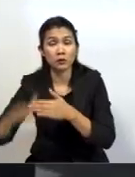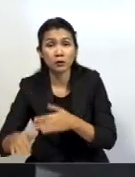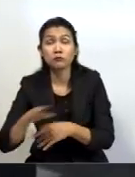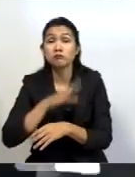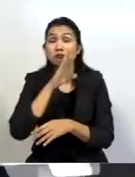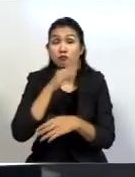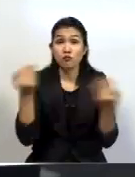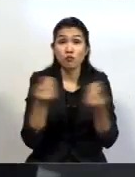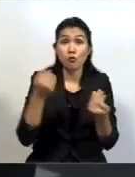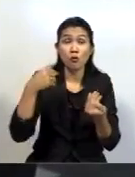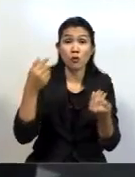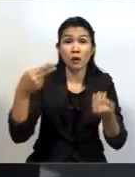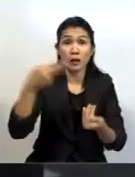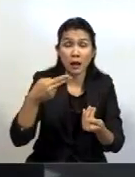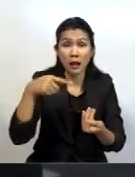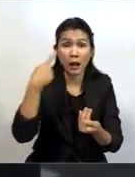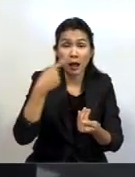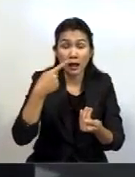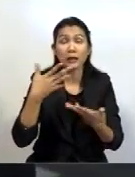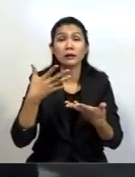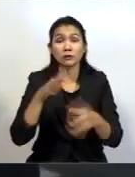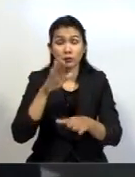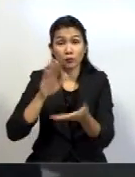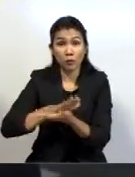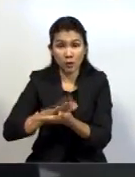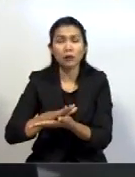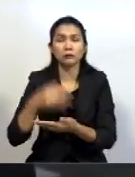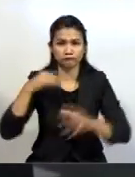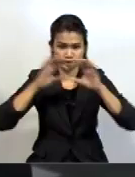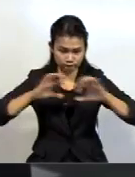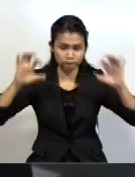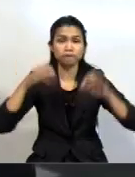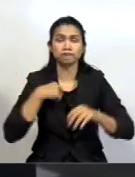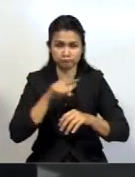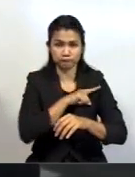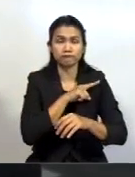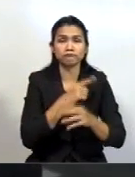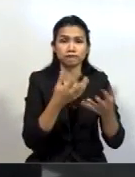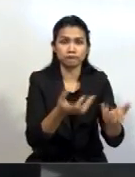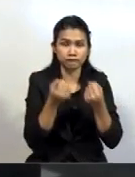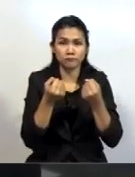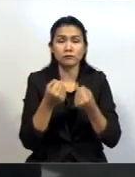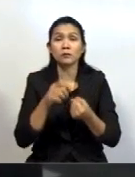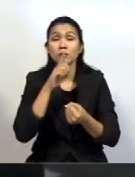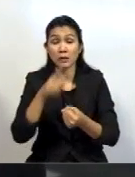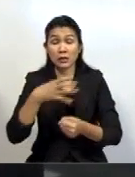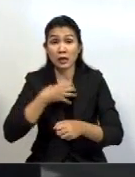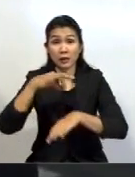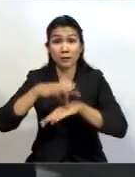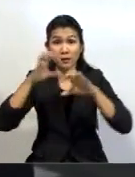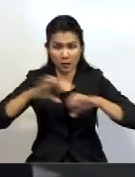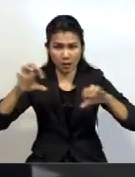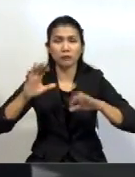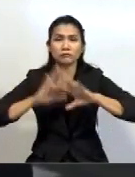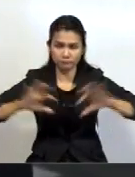คนไหนจะเข้าโรงเรียนรัฐบาลก็จะดูแลให้นะครับหรือว่าถ้าอยากจะรับราชการรัฐบาลก็จะช่วยดูแลให้สำห